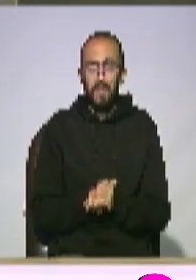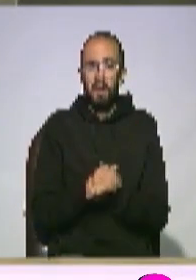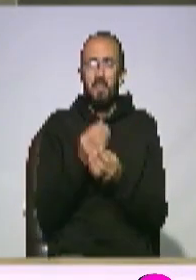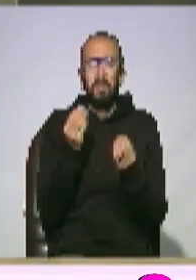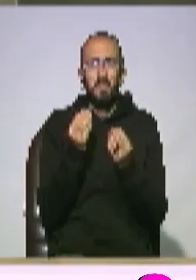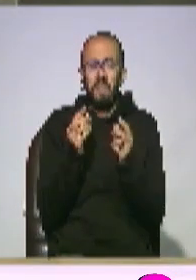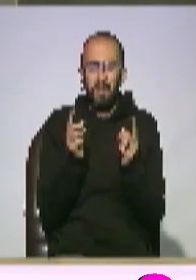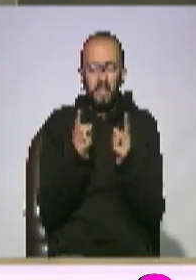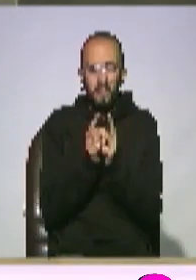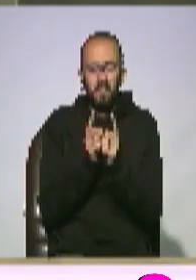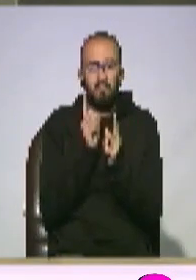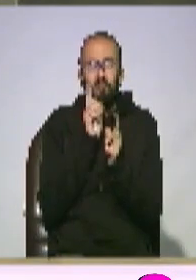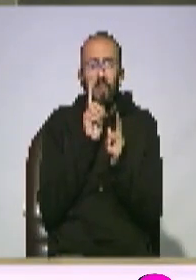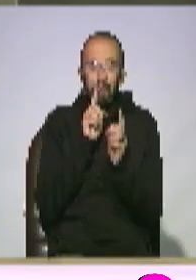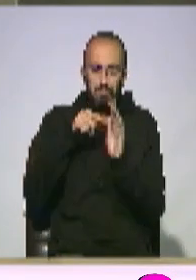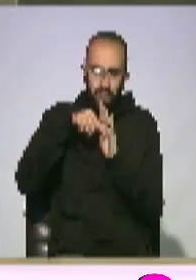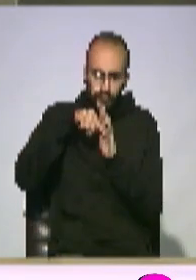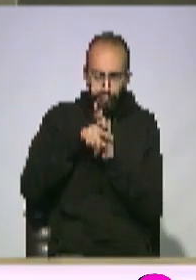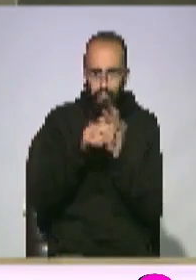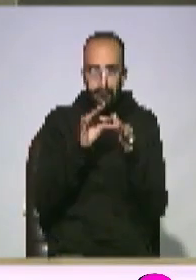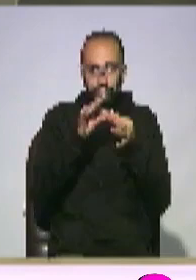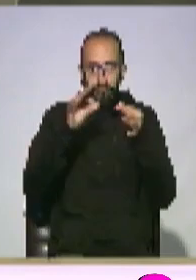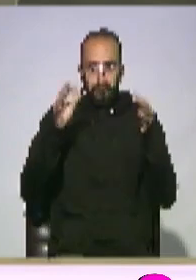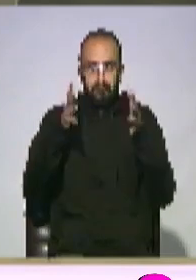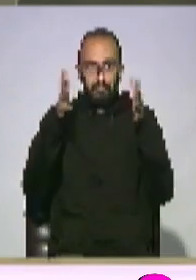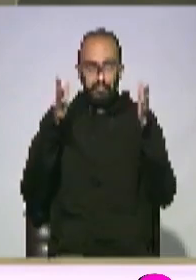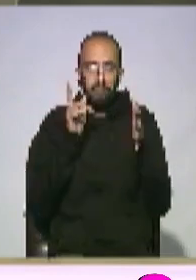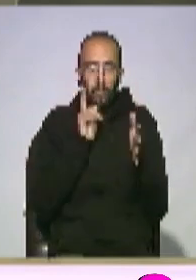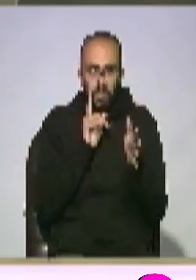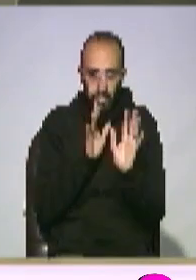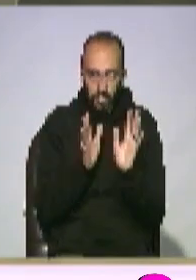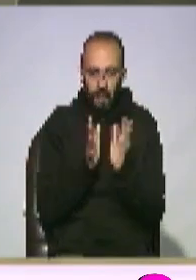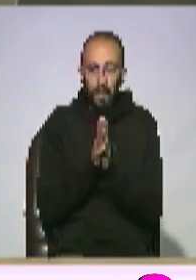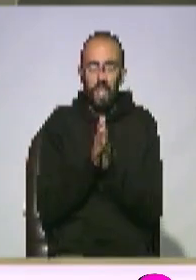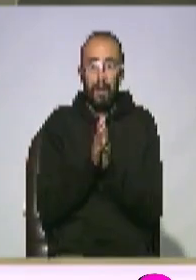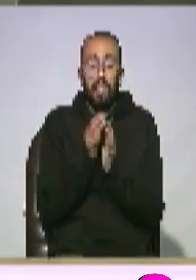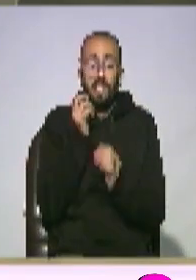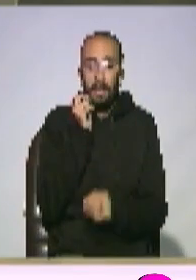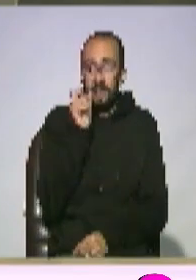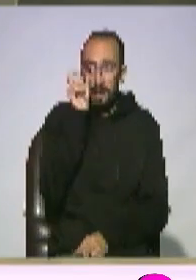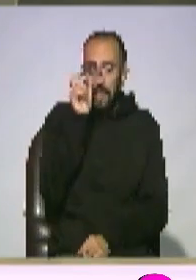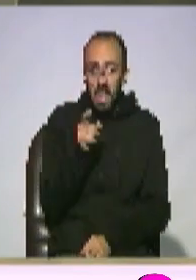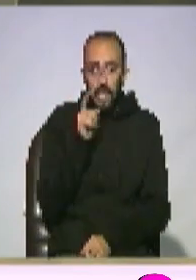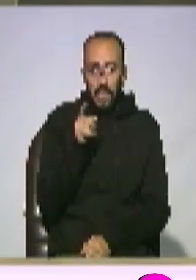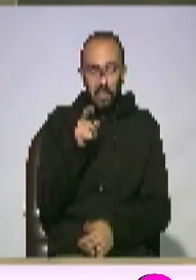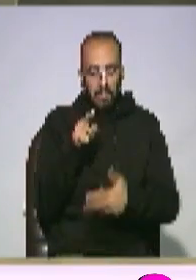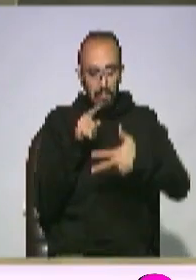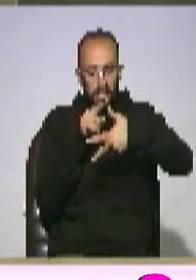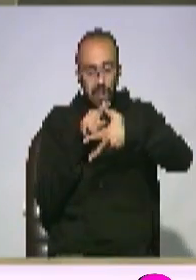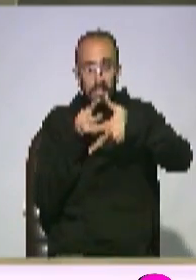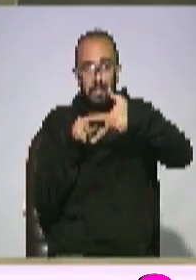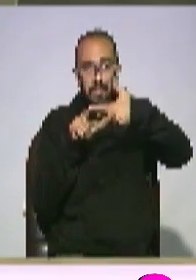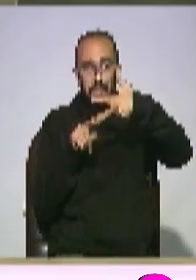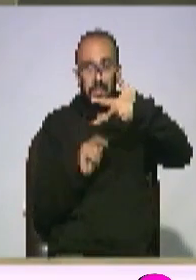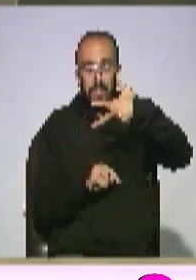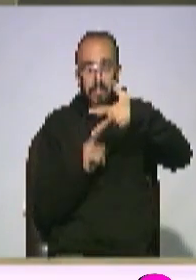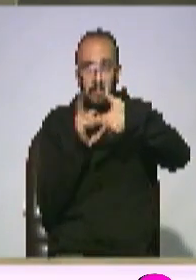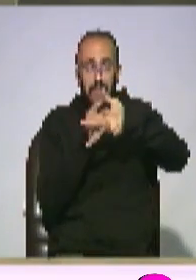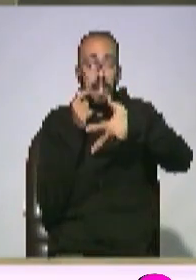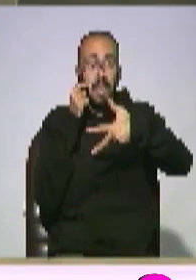كده بدون دخول في مصطلحات كبيره. البني ادم عباره عن ثلاث اجزاء،